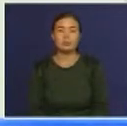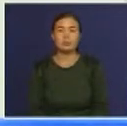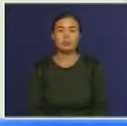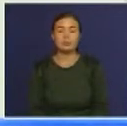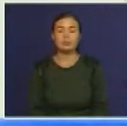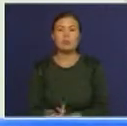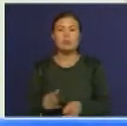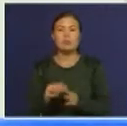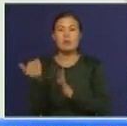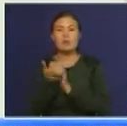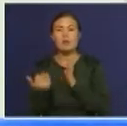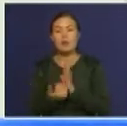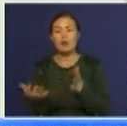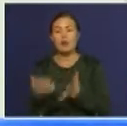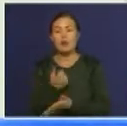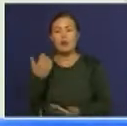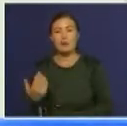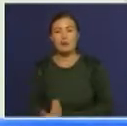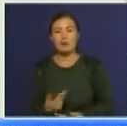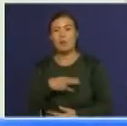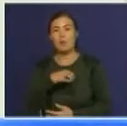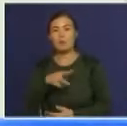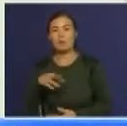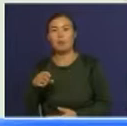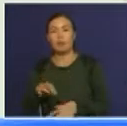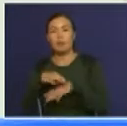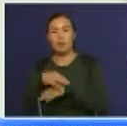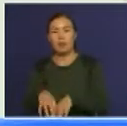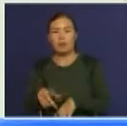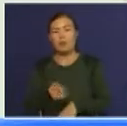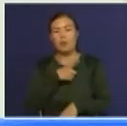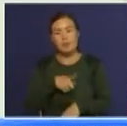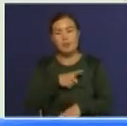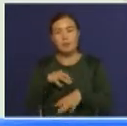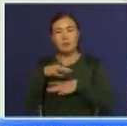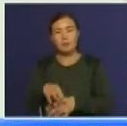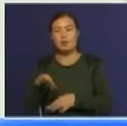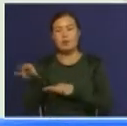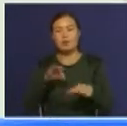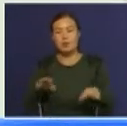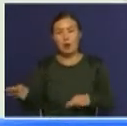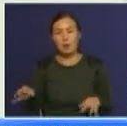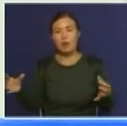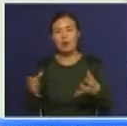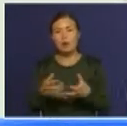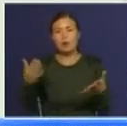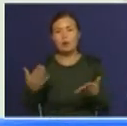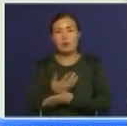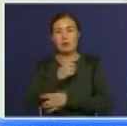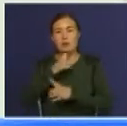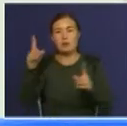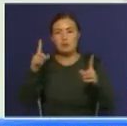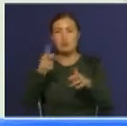Бұл бағдарлама аясында кіріспе семинарлар өтеді, мастер-класстар өтеді. Жобаның соңында жақсы идеясы